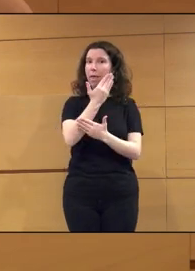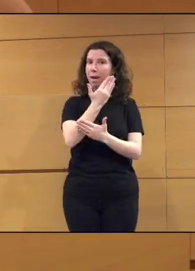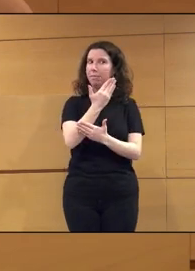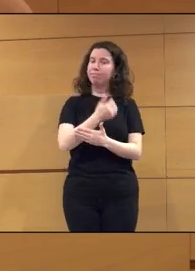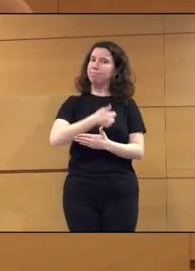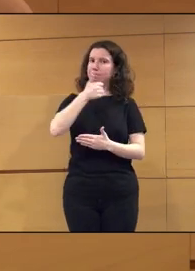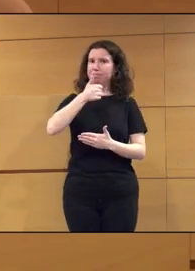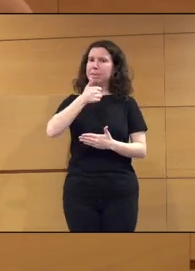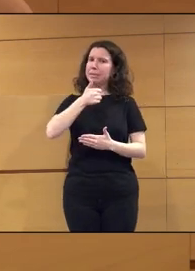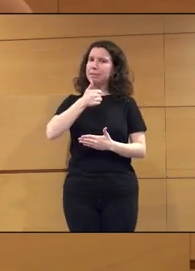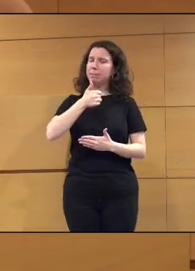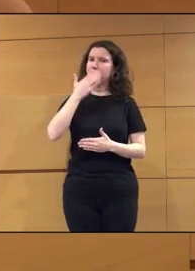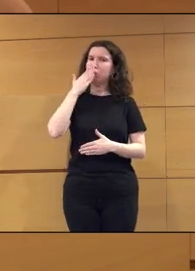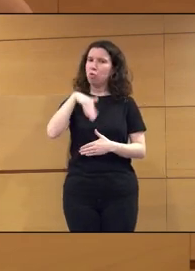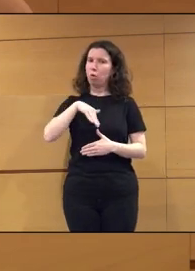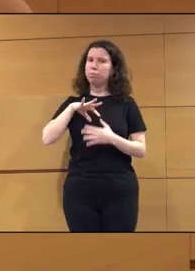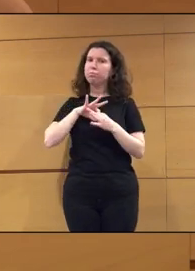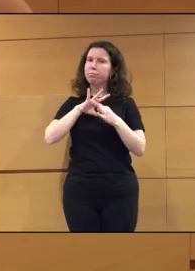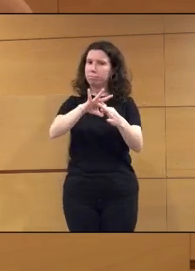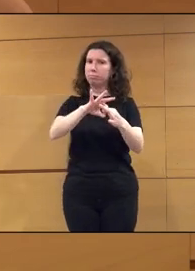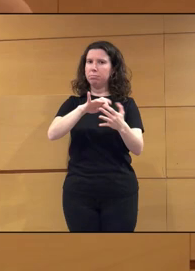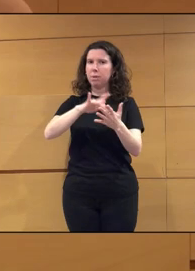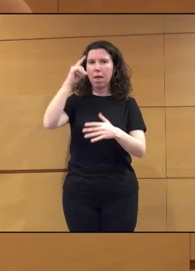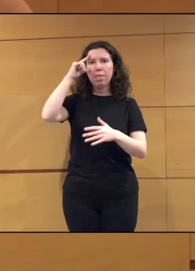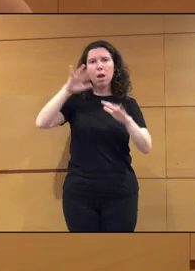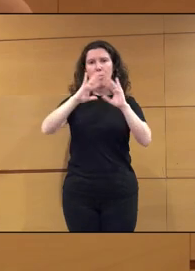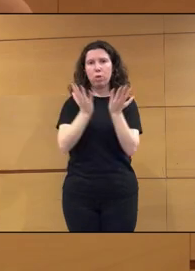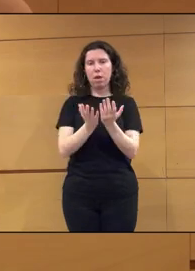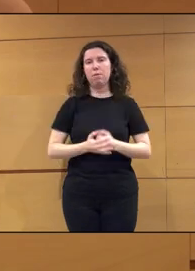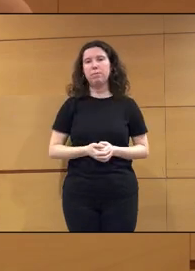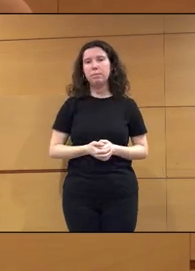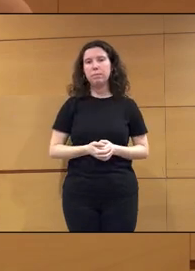sentit dintre d'aquest context doncs, d'aquest dia mundial.